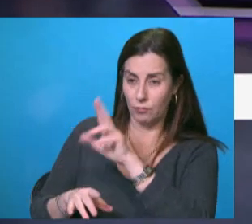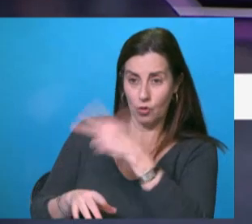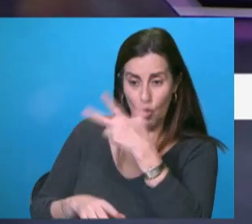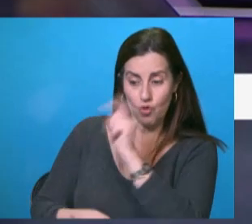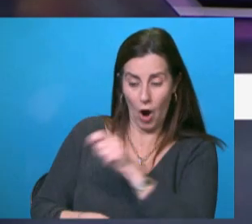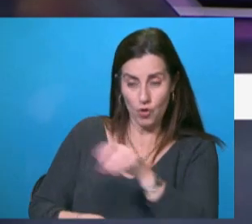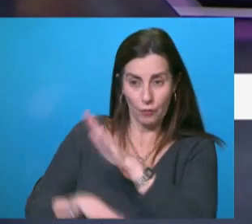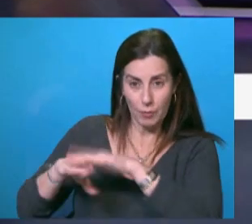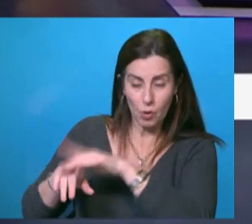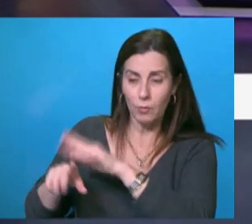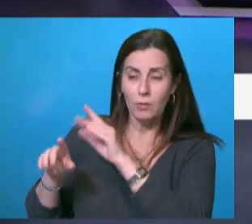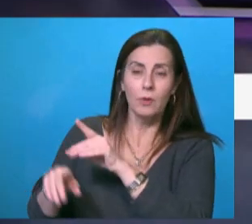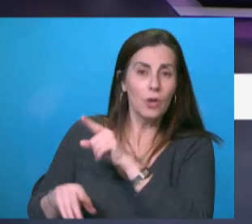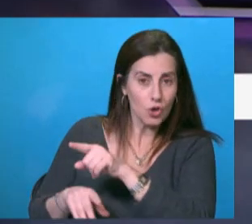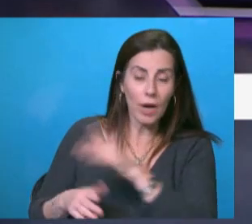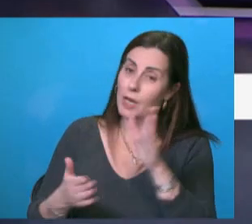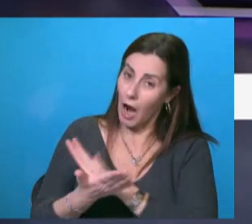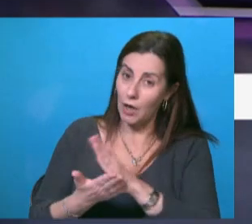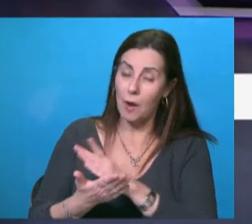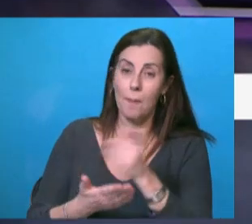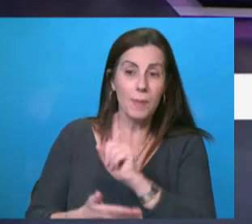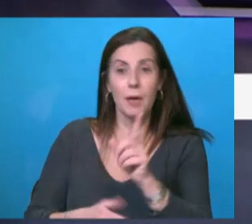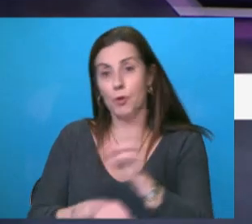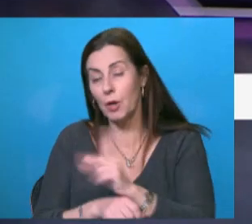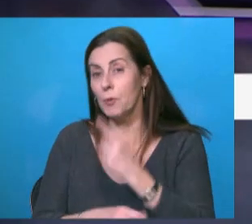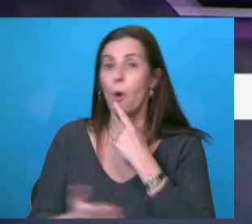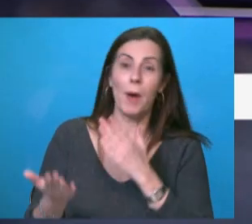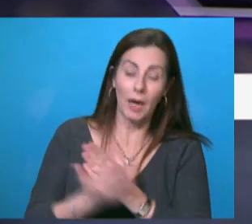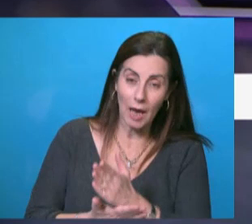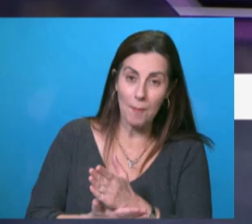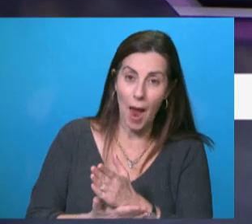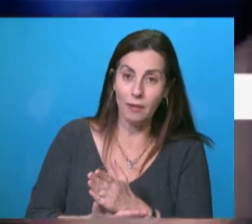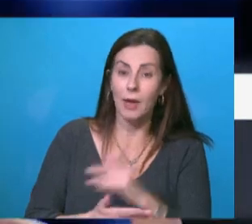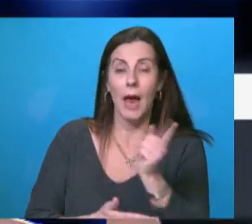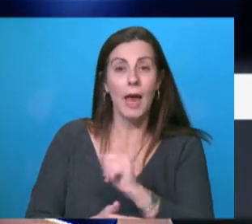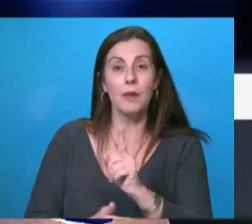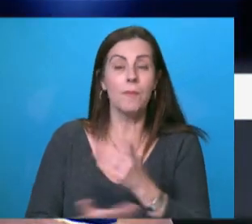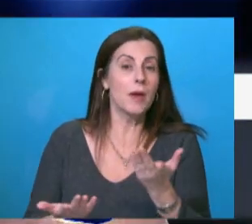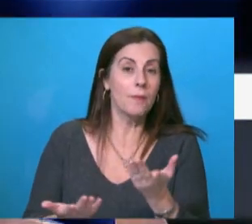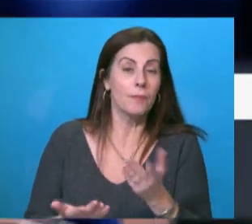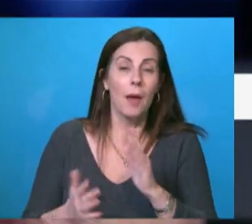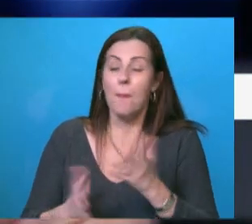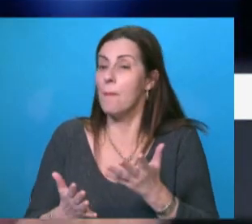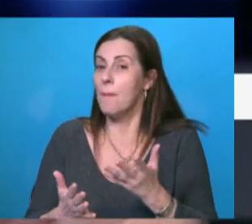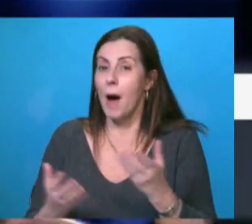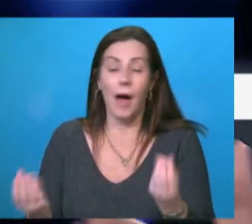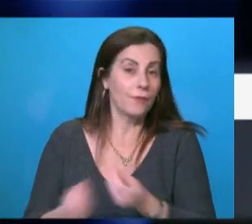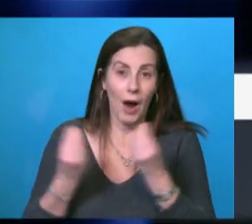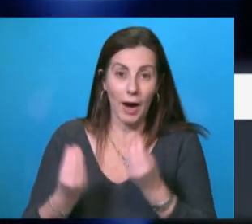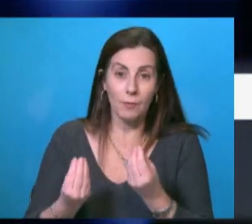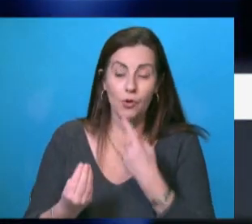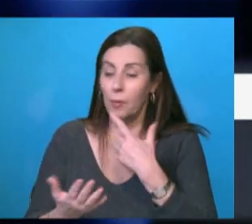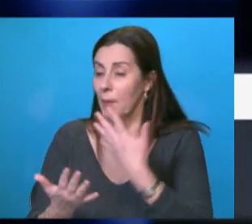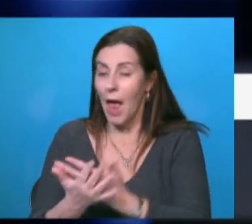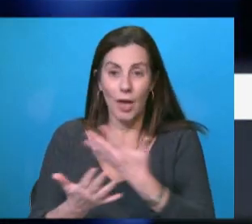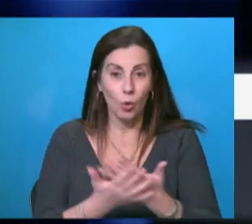מקצועיים שיחליטו מי משקר, מי דובר אמת, את מי מעריכים, מה המשקל שהם נותנים לעדות כזו או אחרת.